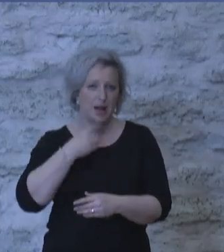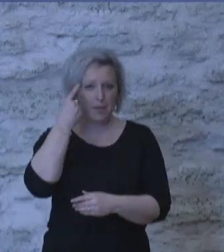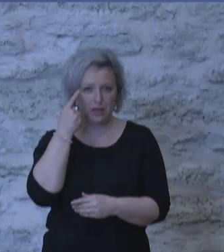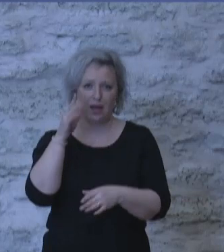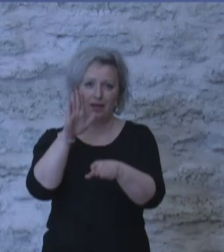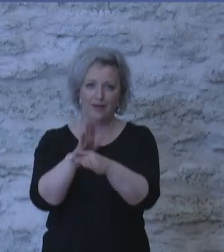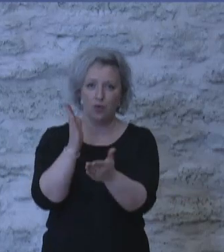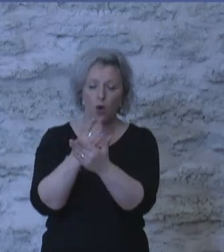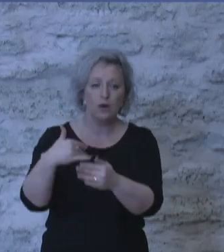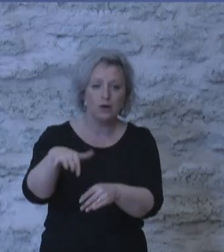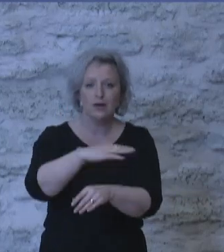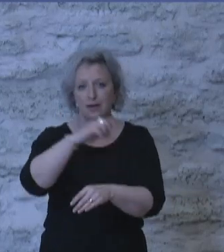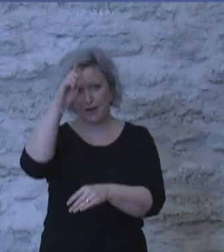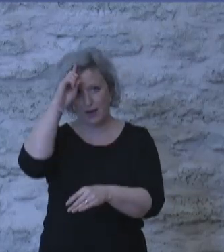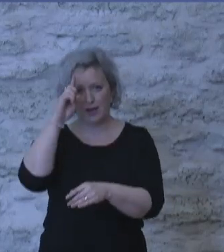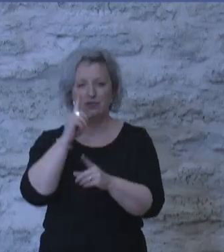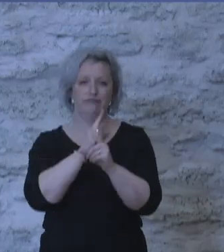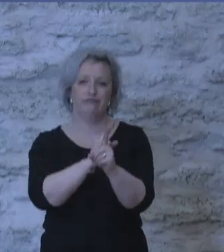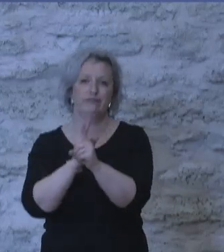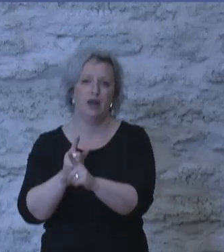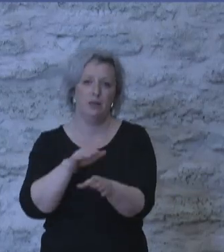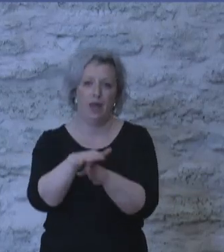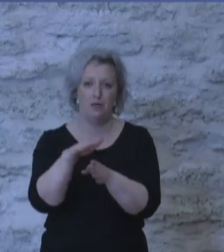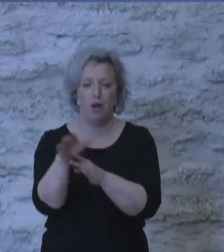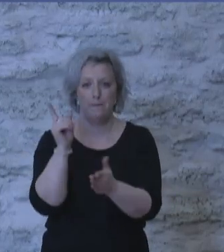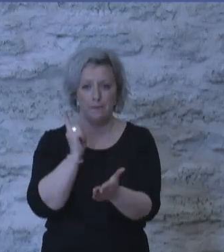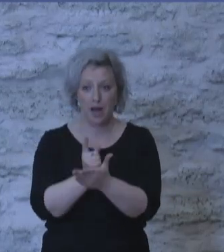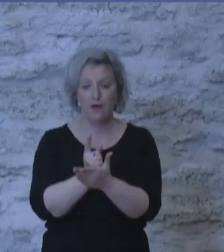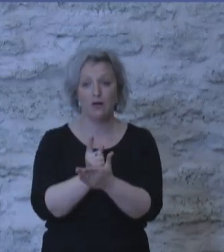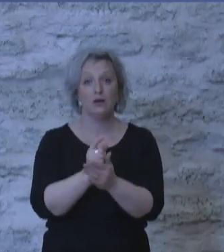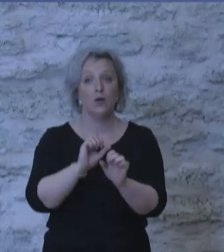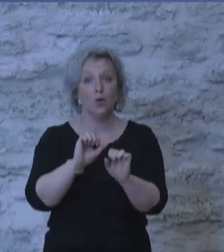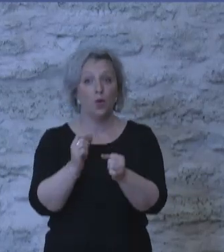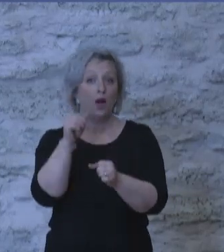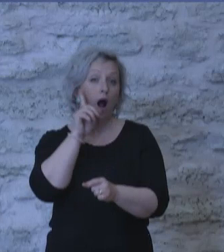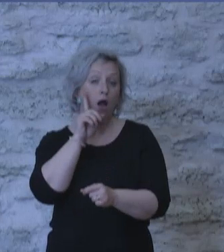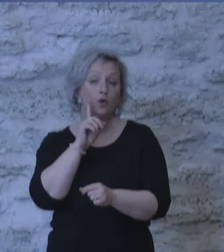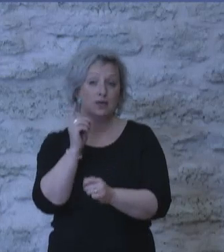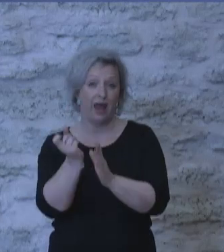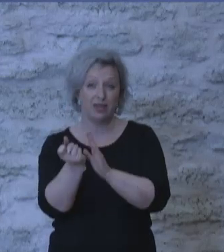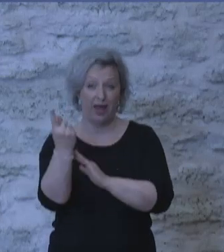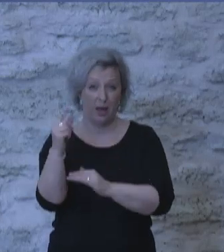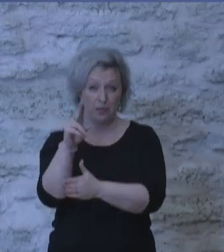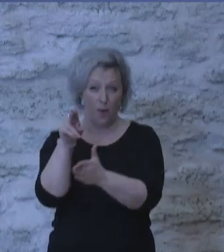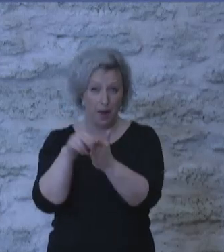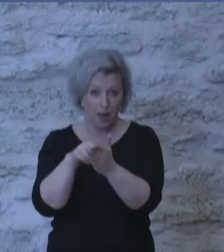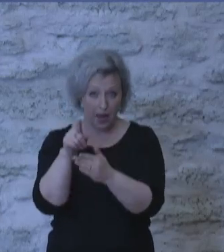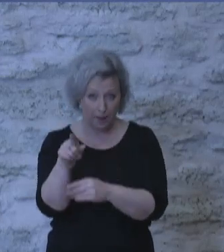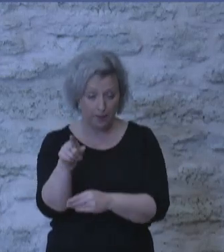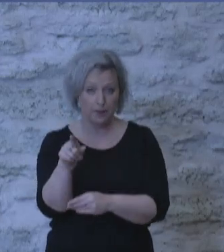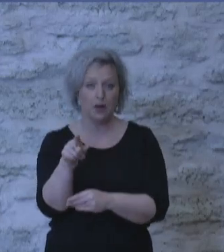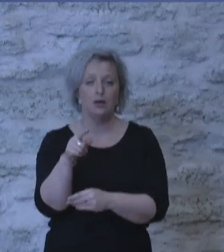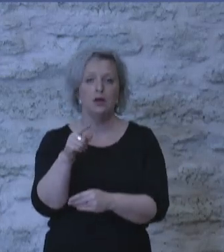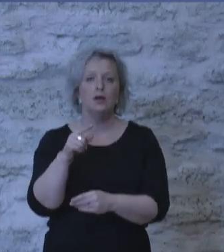riigid peavad neist kinni pidama ja kui seal tekib selliseid ajutisi tõrkeid, siis ma usun, et